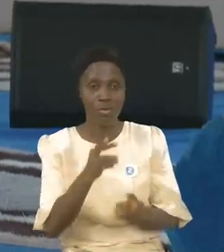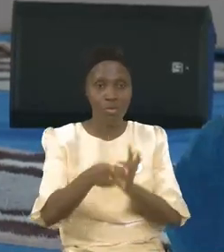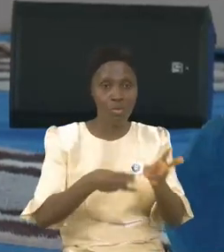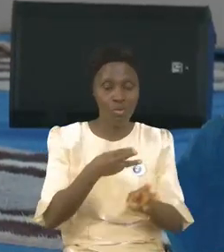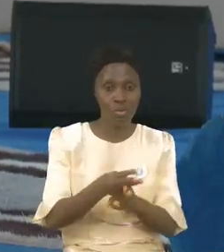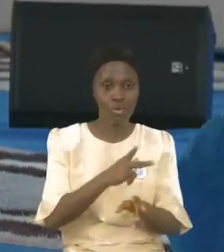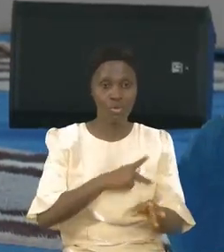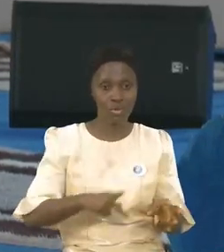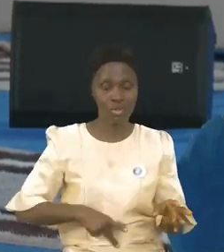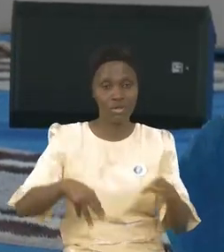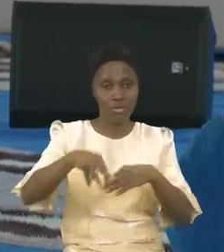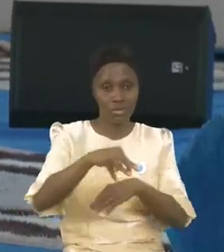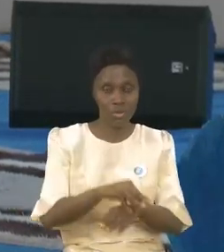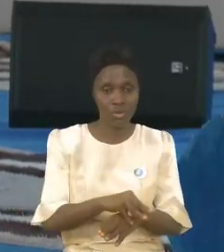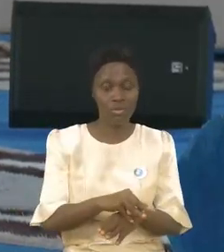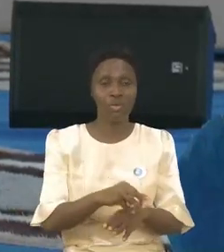de cuivre,